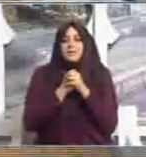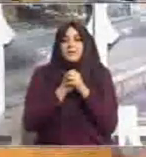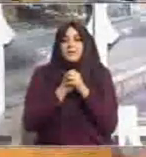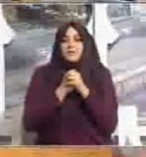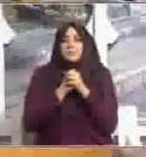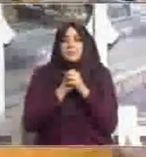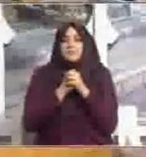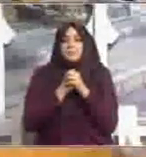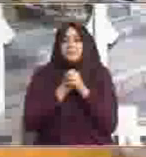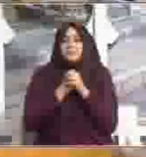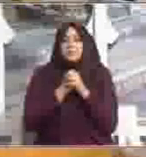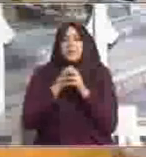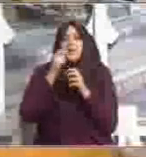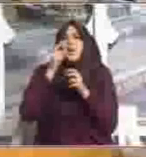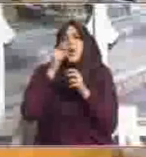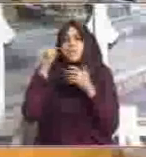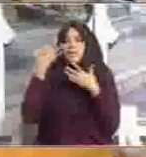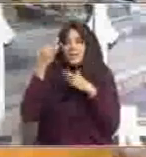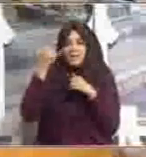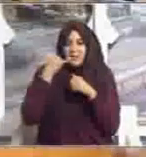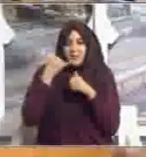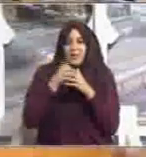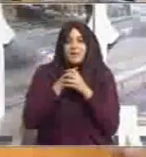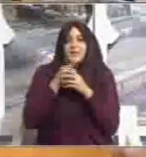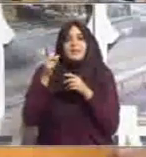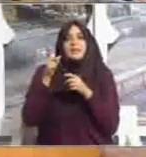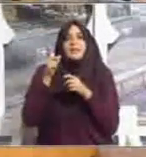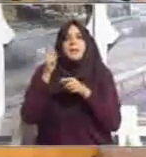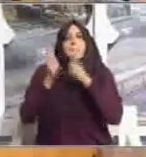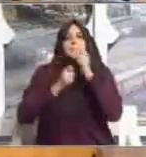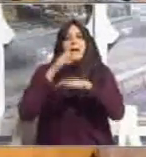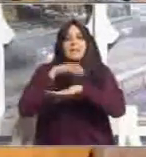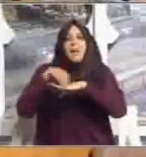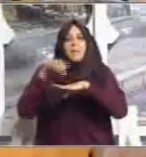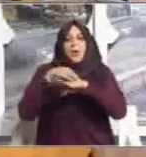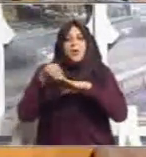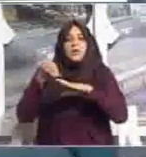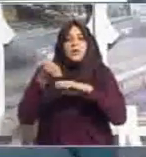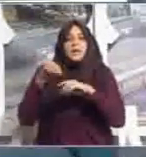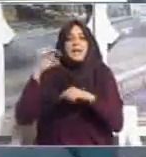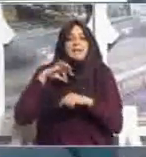لك انسان عنده قرض ربوي وعنده المال ويزكي.